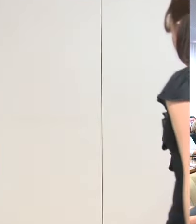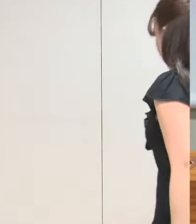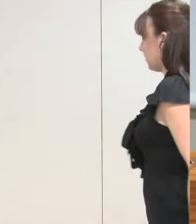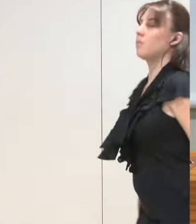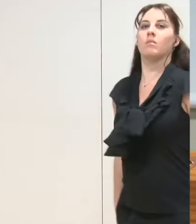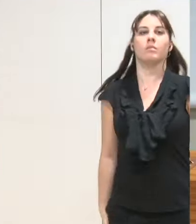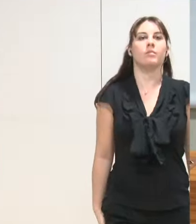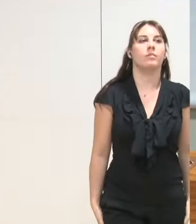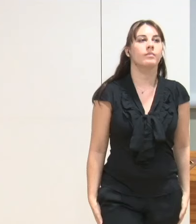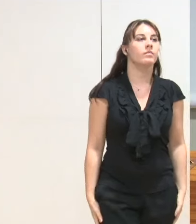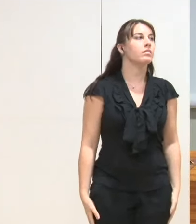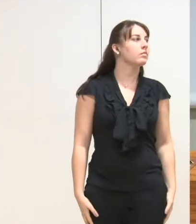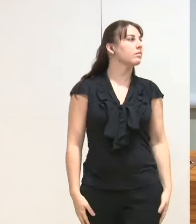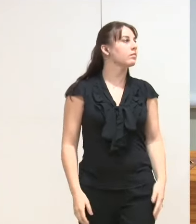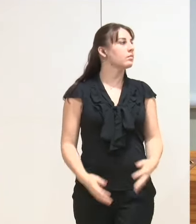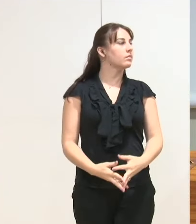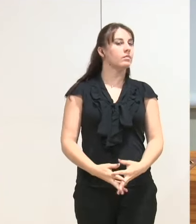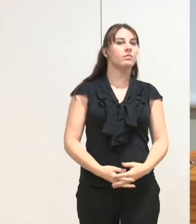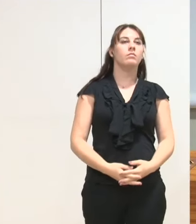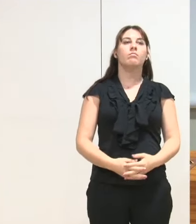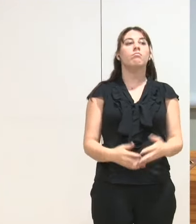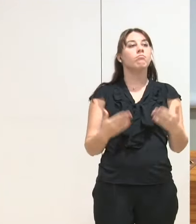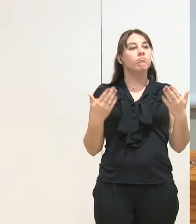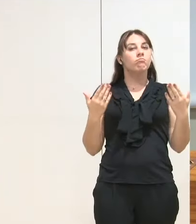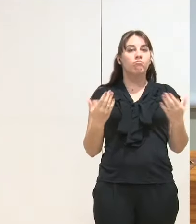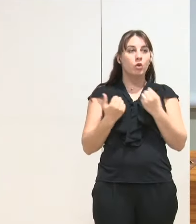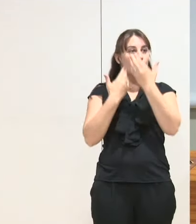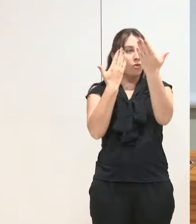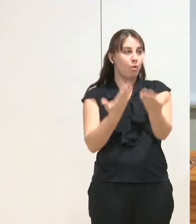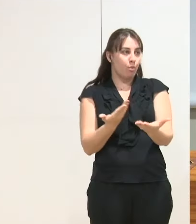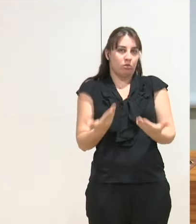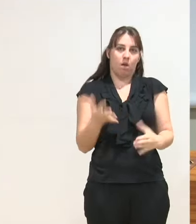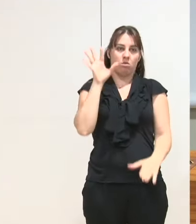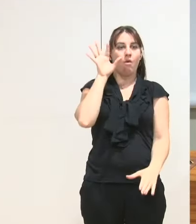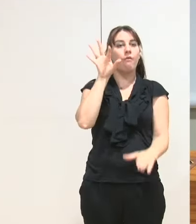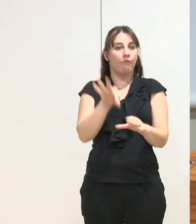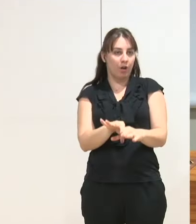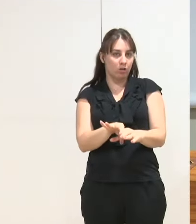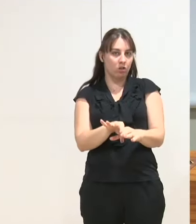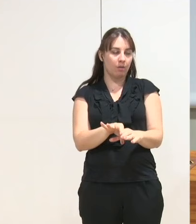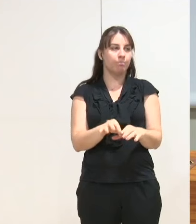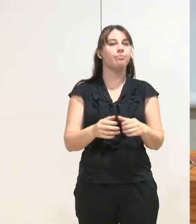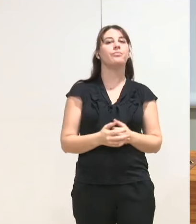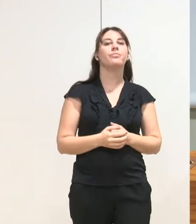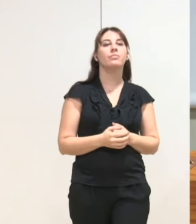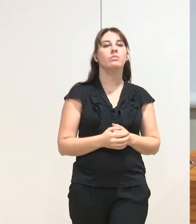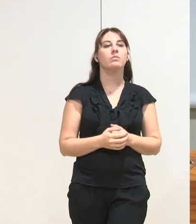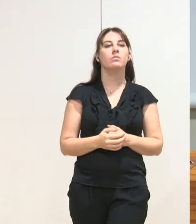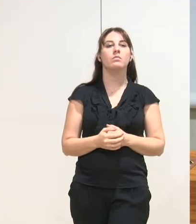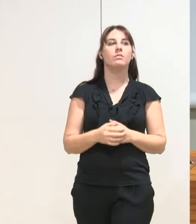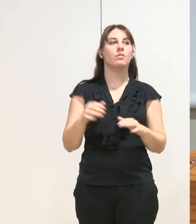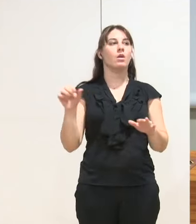merci alors je vous propose de passer au vote donc tout d'abord